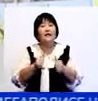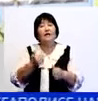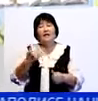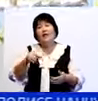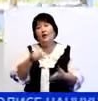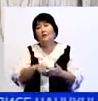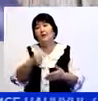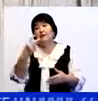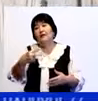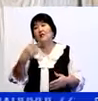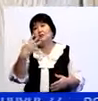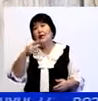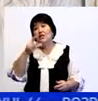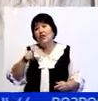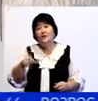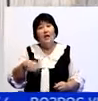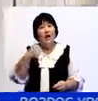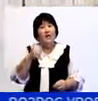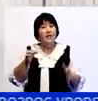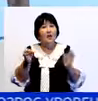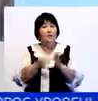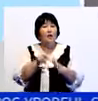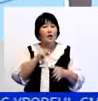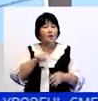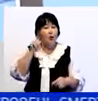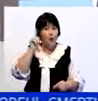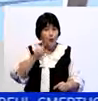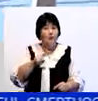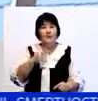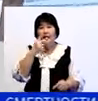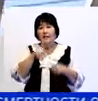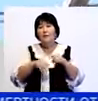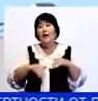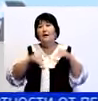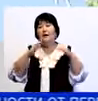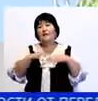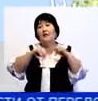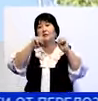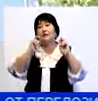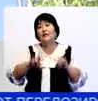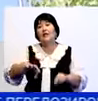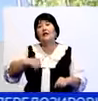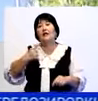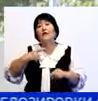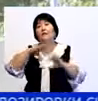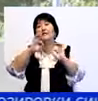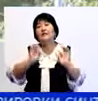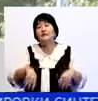приняли участие 25 человек. Основная цель – отработка умений и навыков, повышение профессионального мастерства.